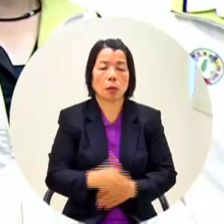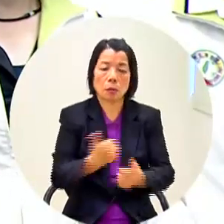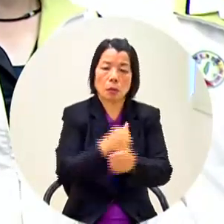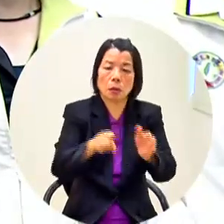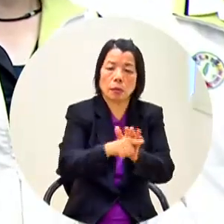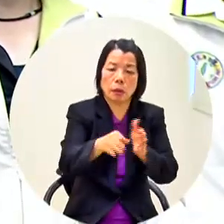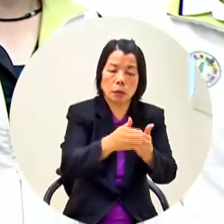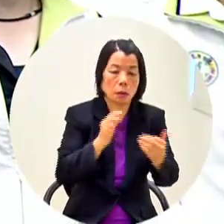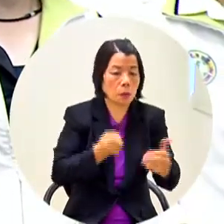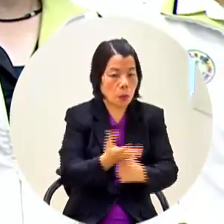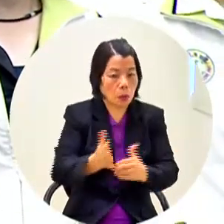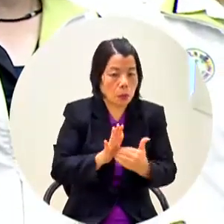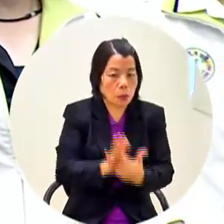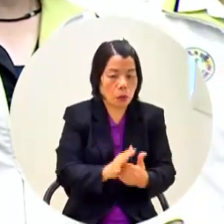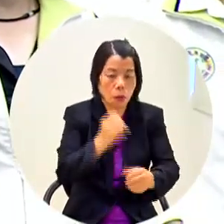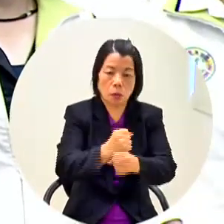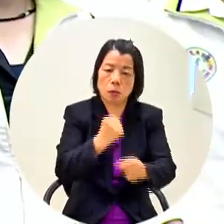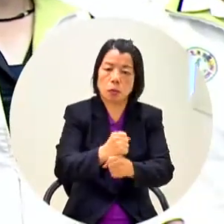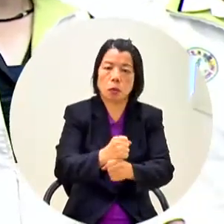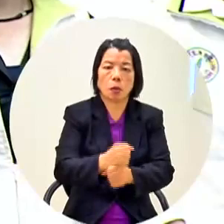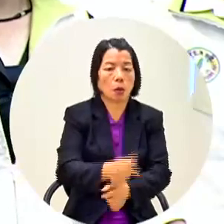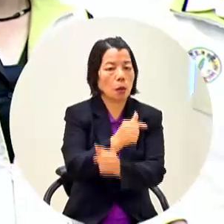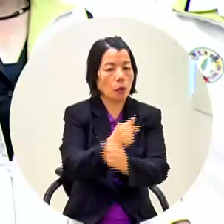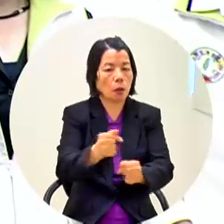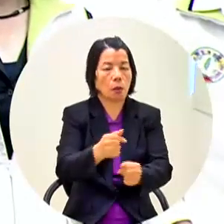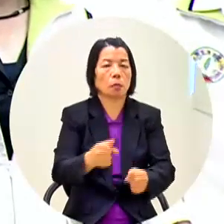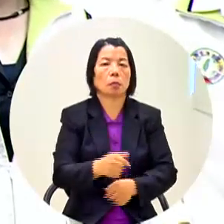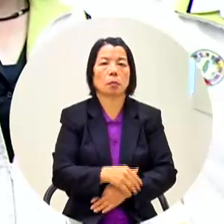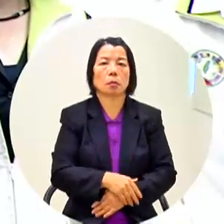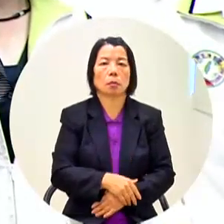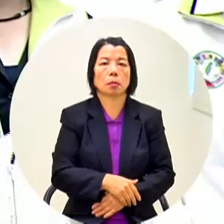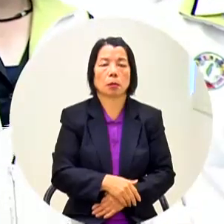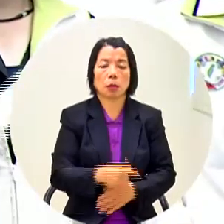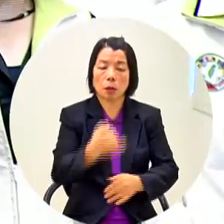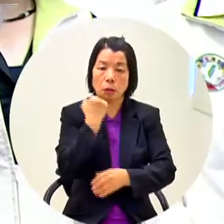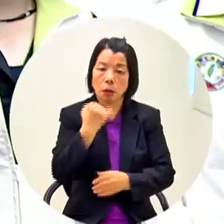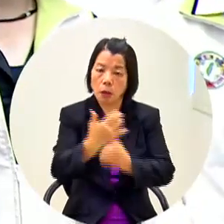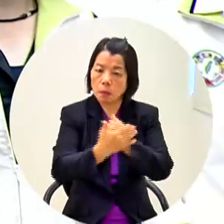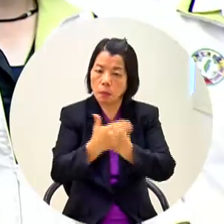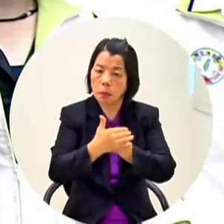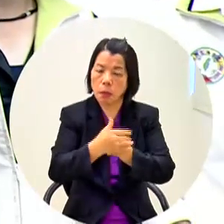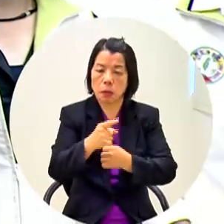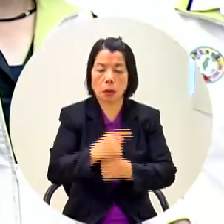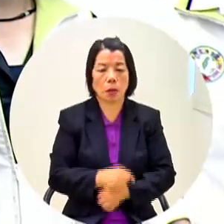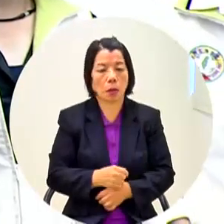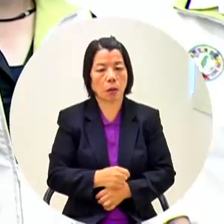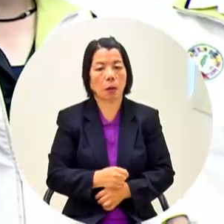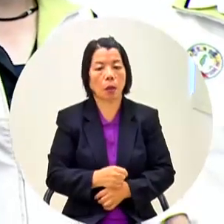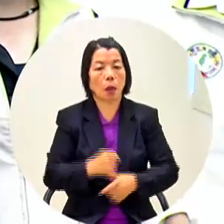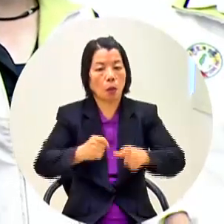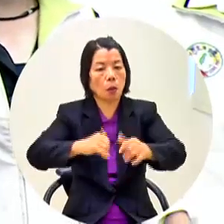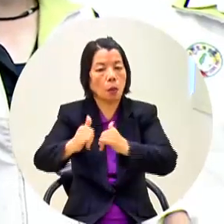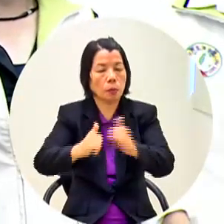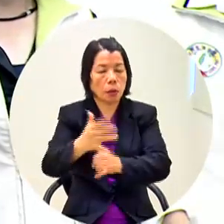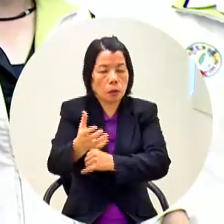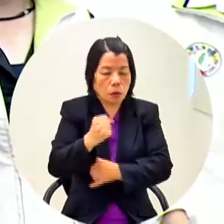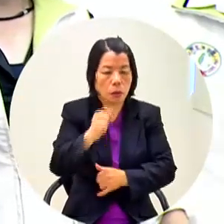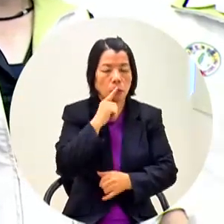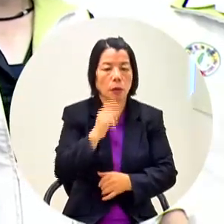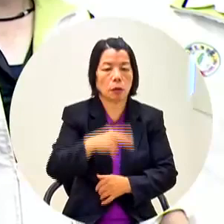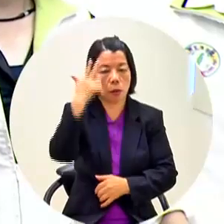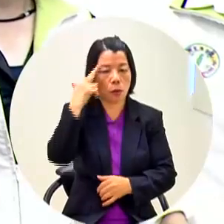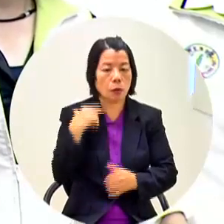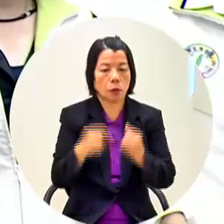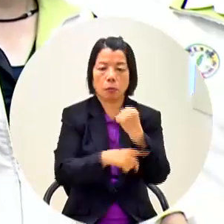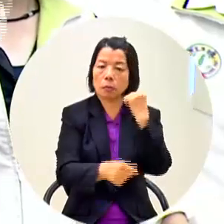防疫的工作确实到位，就可以保障公民权，这是宪法保障每